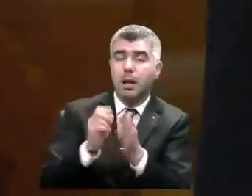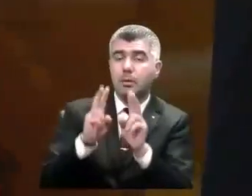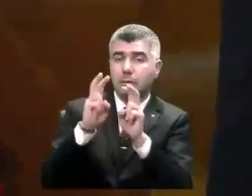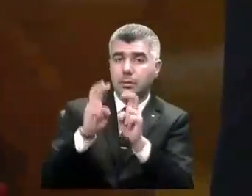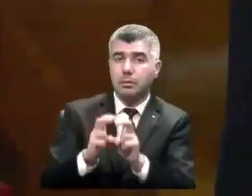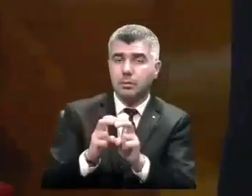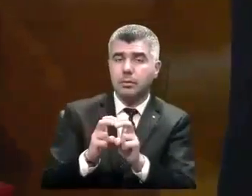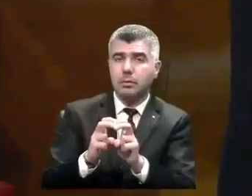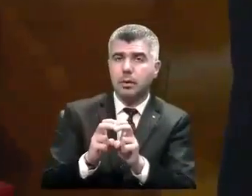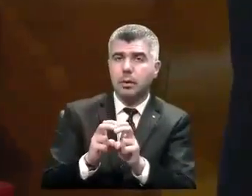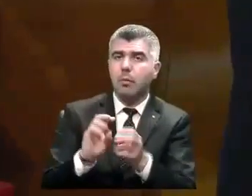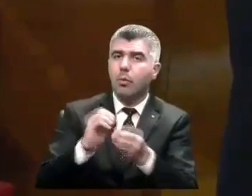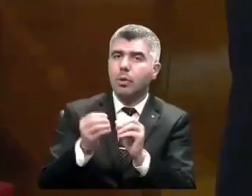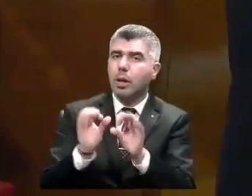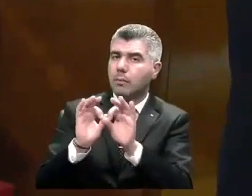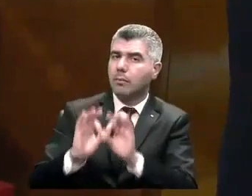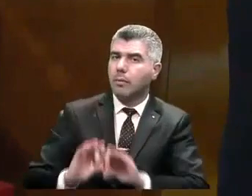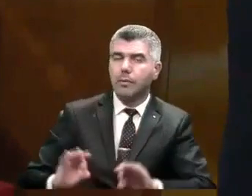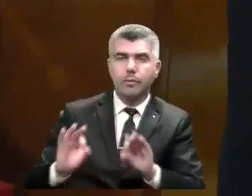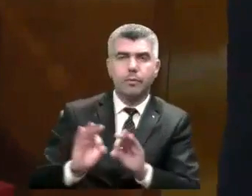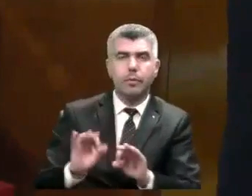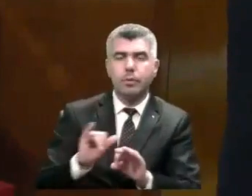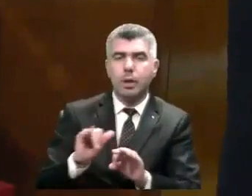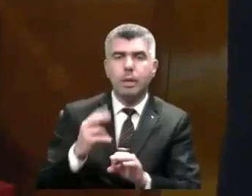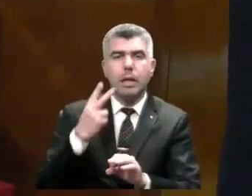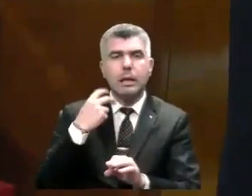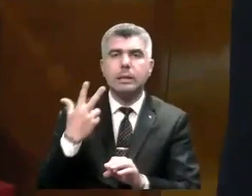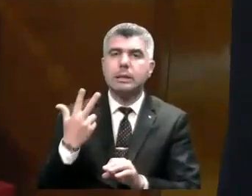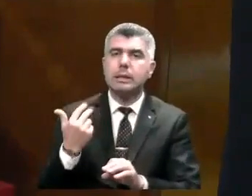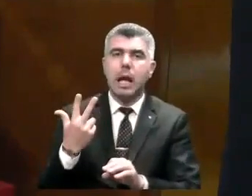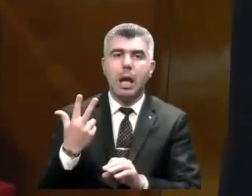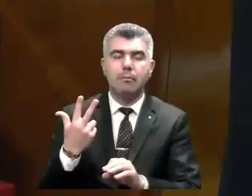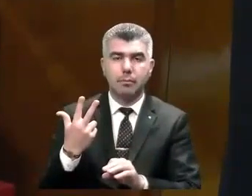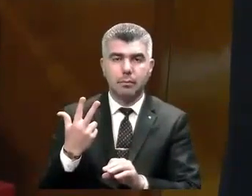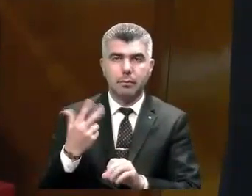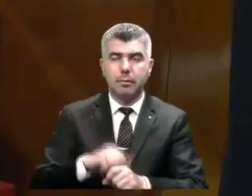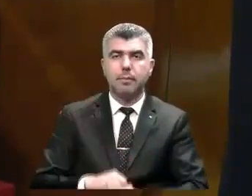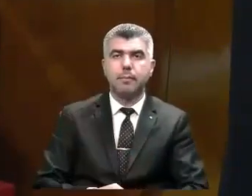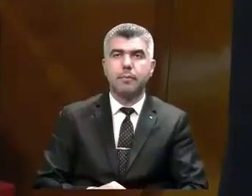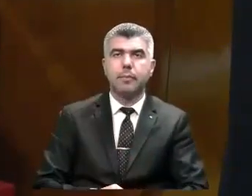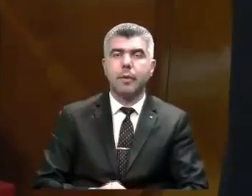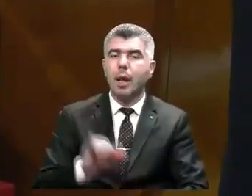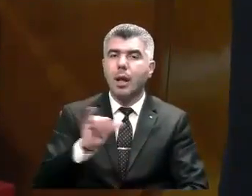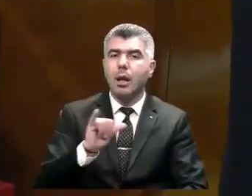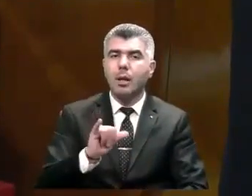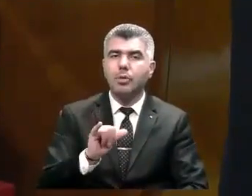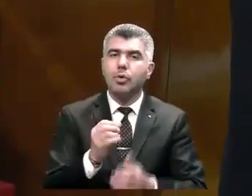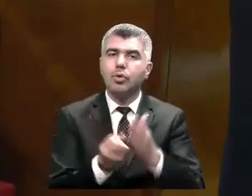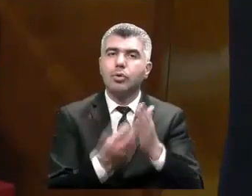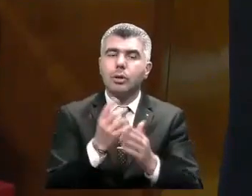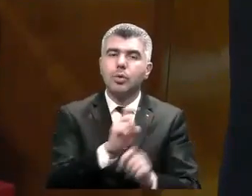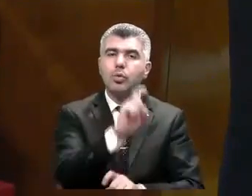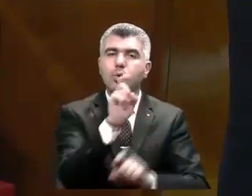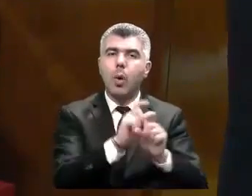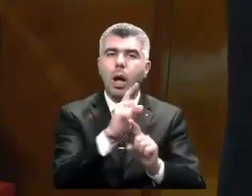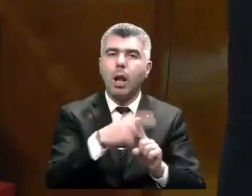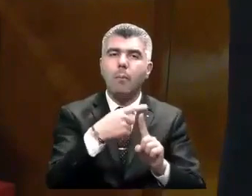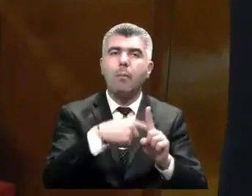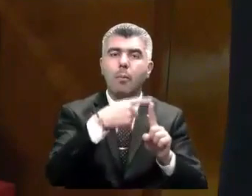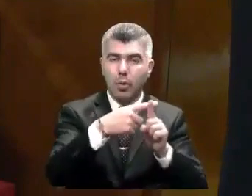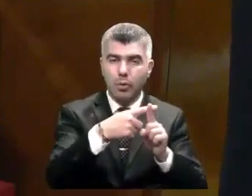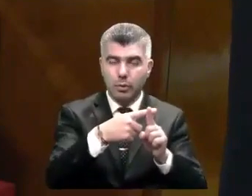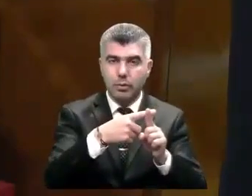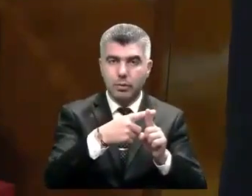تحل، لأنه المشكل راه دام 3 أيام، وهذا كان راجع لواحد البنك الجديد ديال الأسئلة، وملي